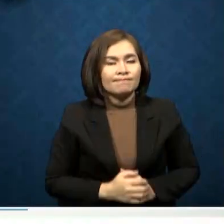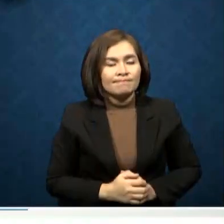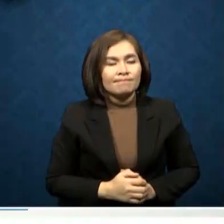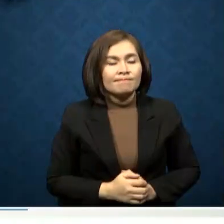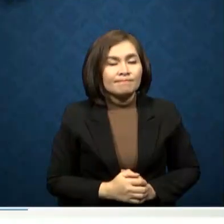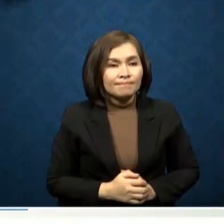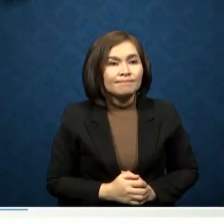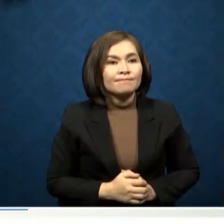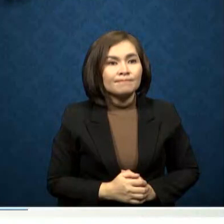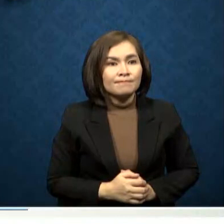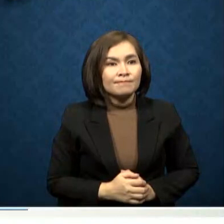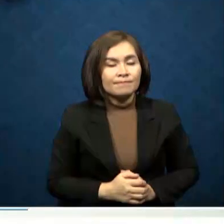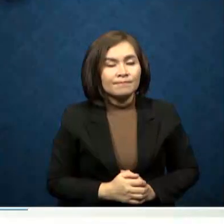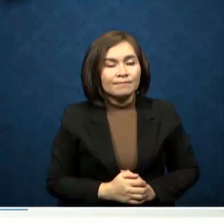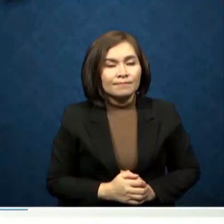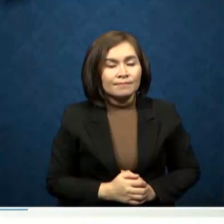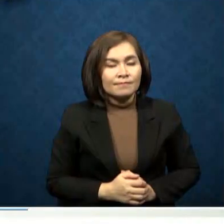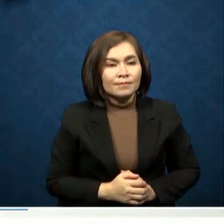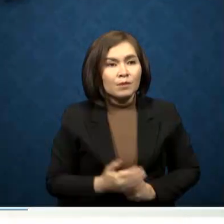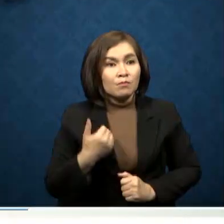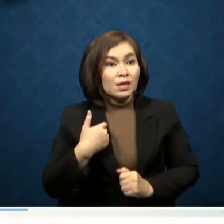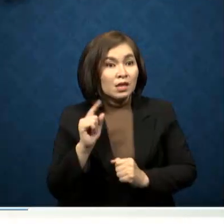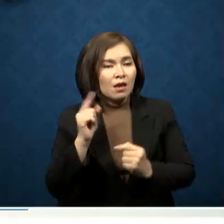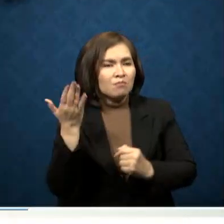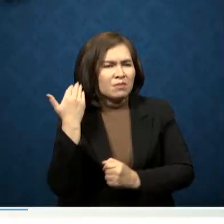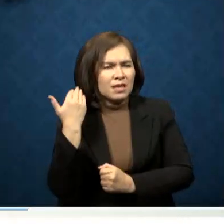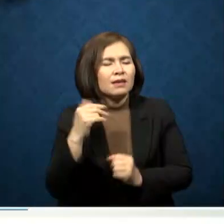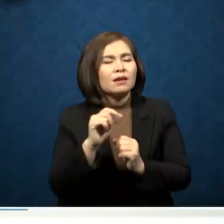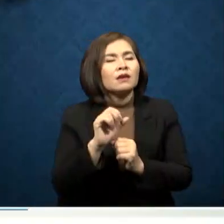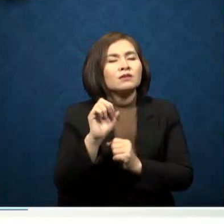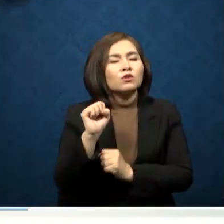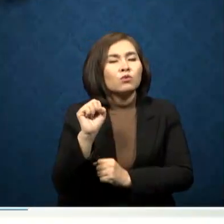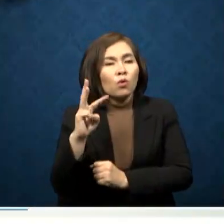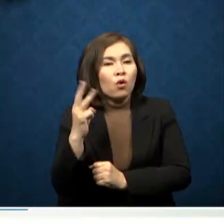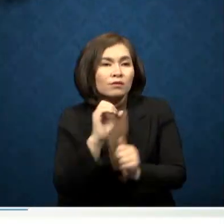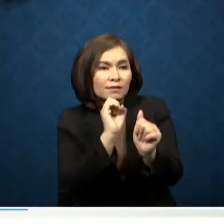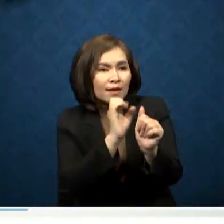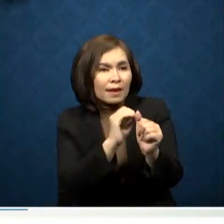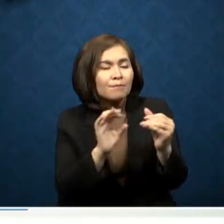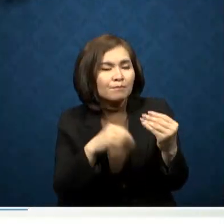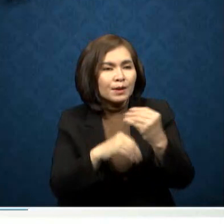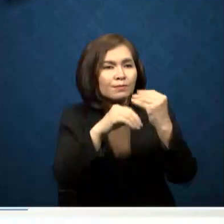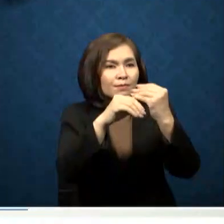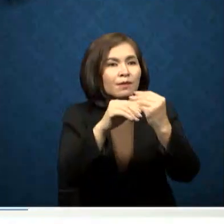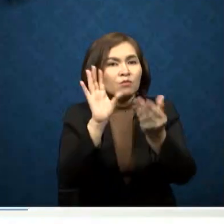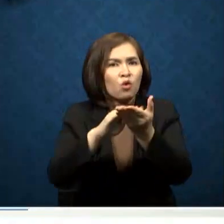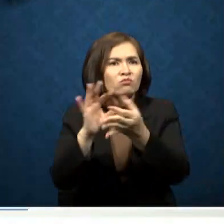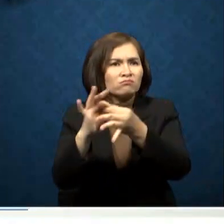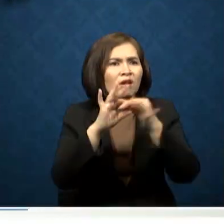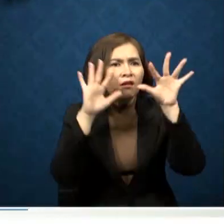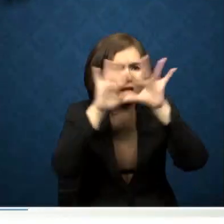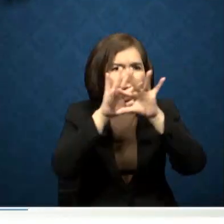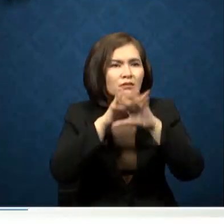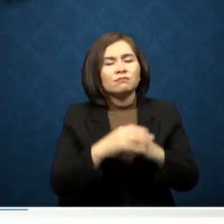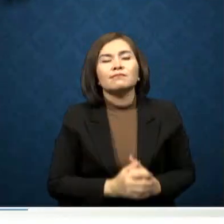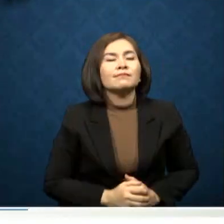รสภาที่รายงานให้ข้อเสรแนะกับกรรมาธิการไปเมื่อสักครู่และท่านประธานกรรมาธิการการศึกษาก็ได้